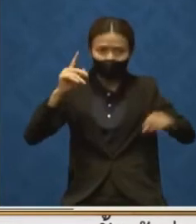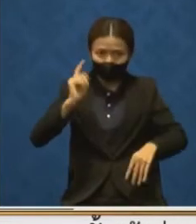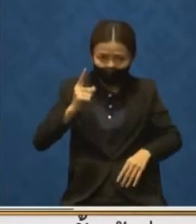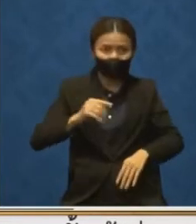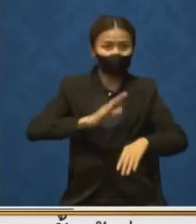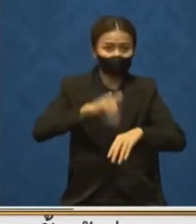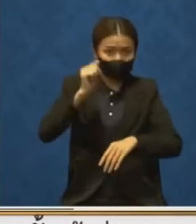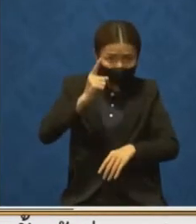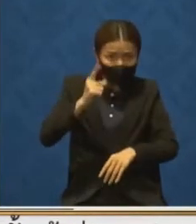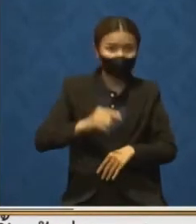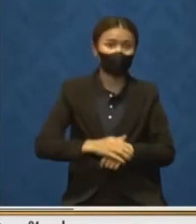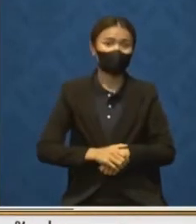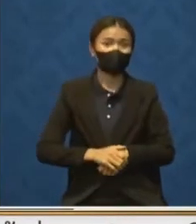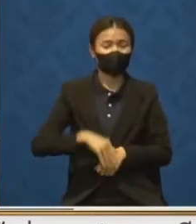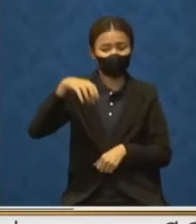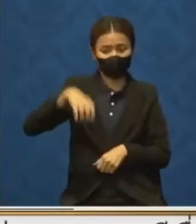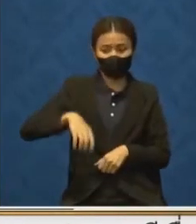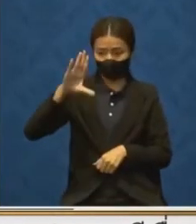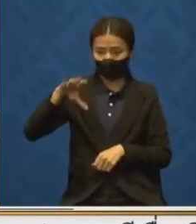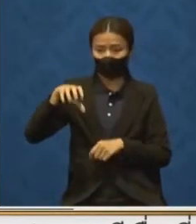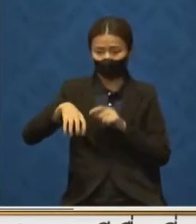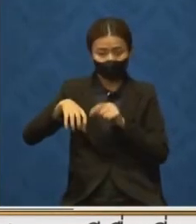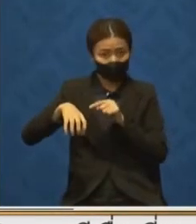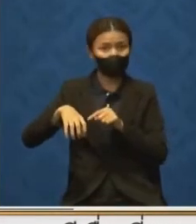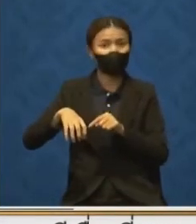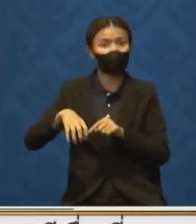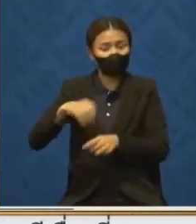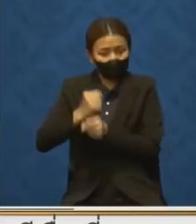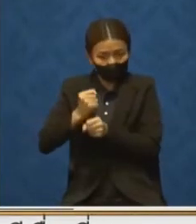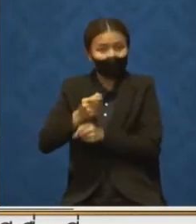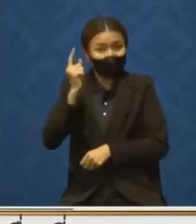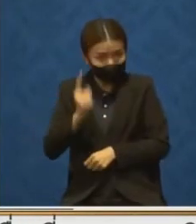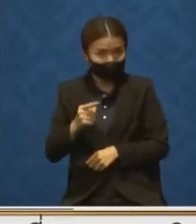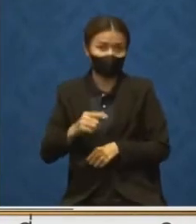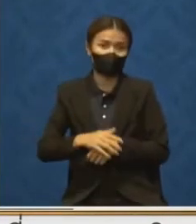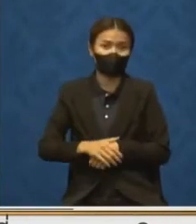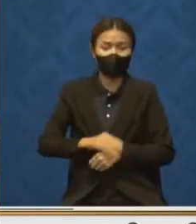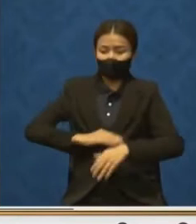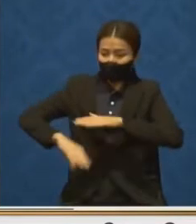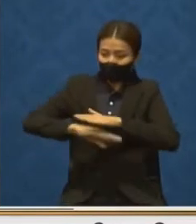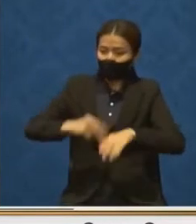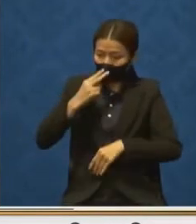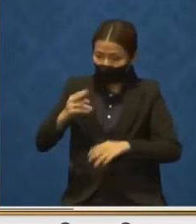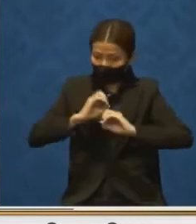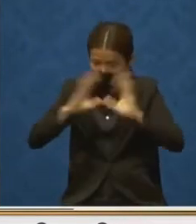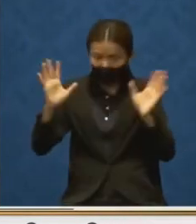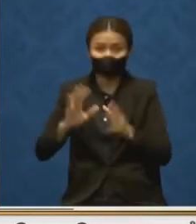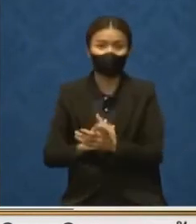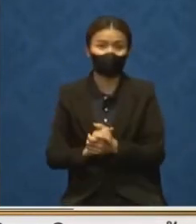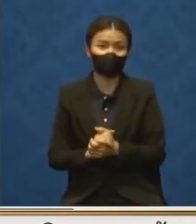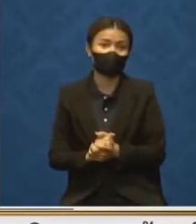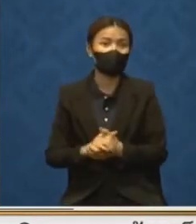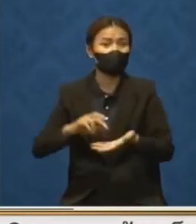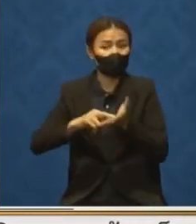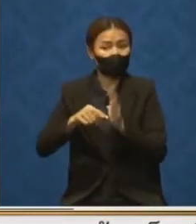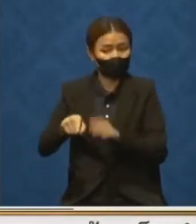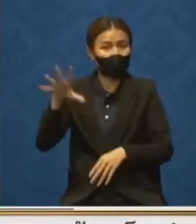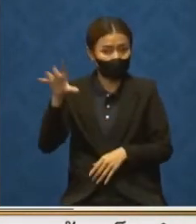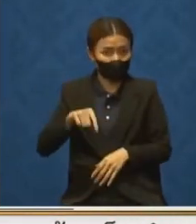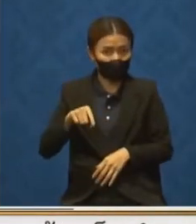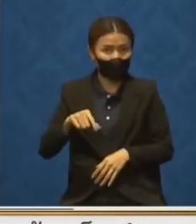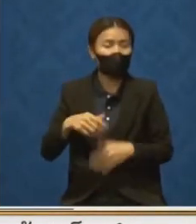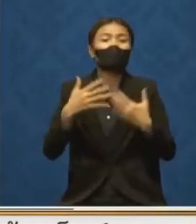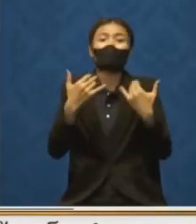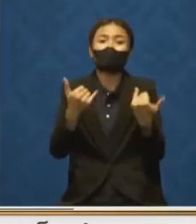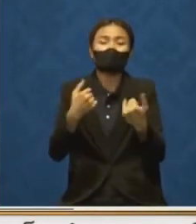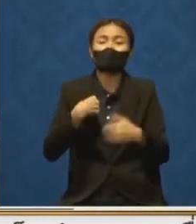ๆต้องเป็นองค์กรที่มีผลงานจริงๆนะครับก็กลับมาข้อที่สามที่ท่านถามว่านักแสดงทั้งหลายเนี่ยเ